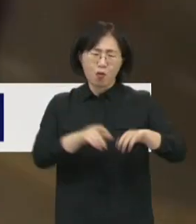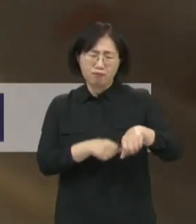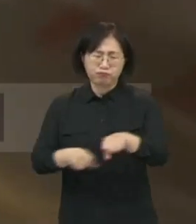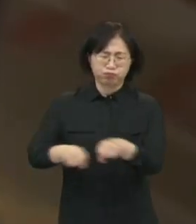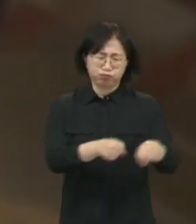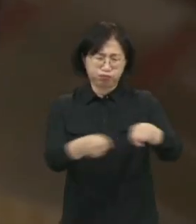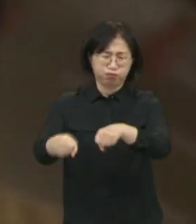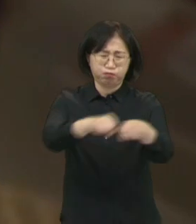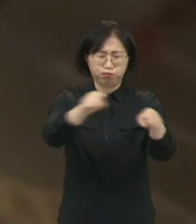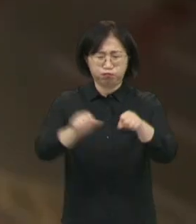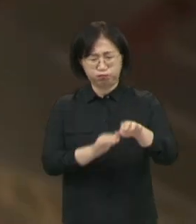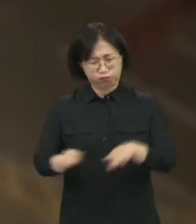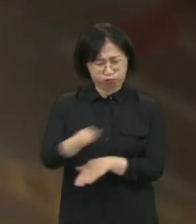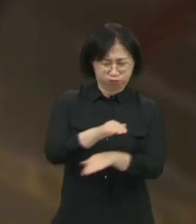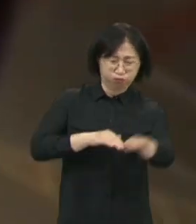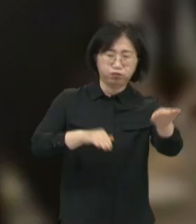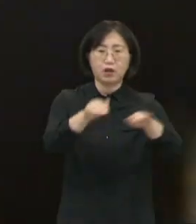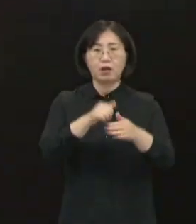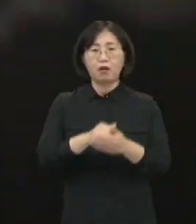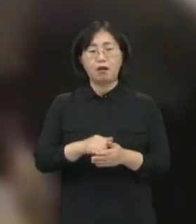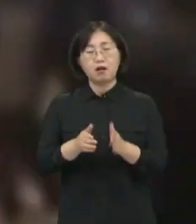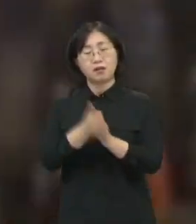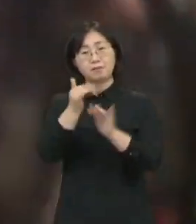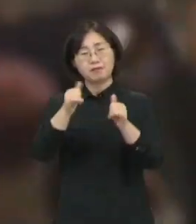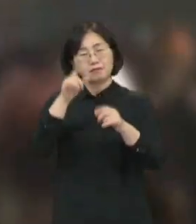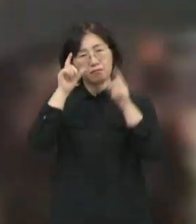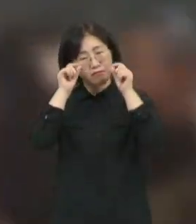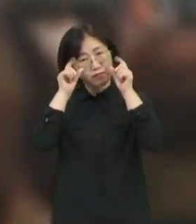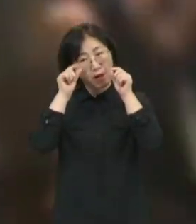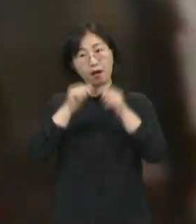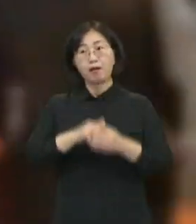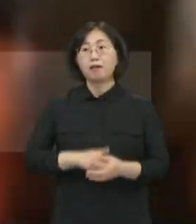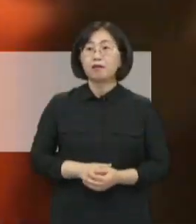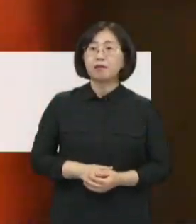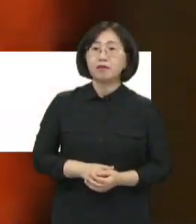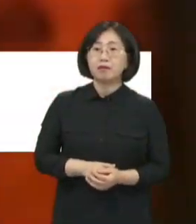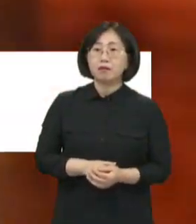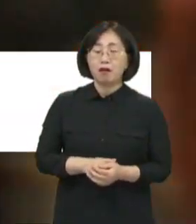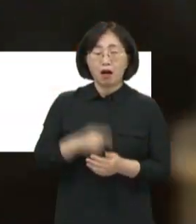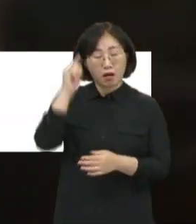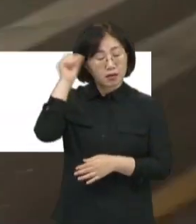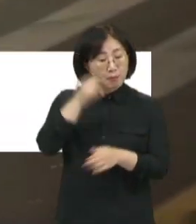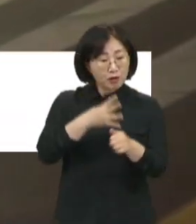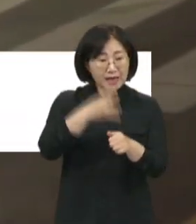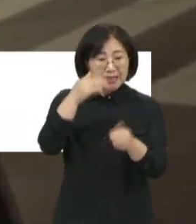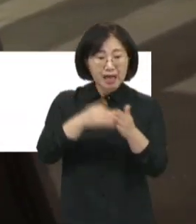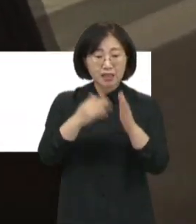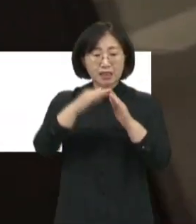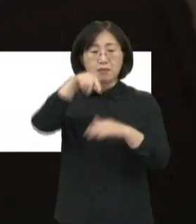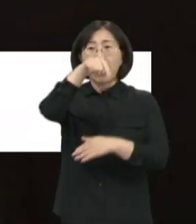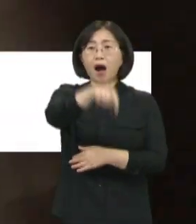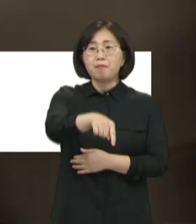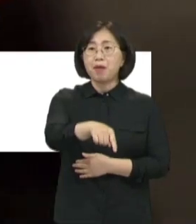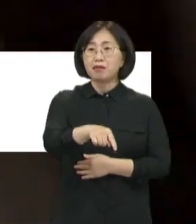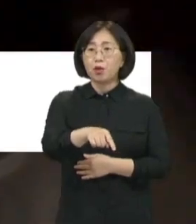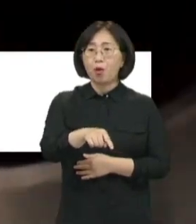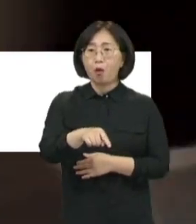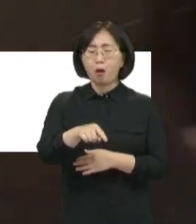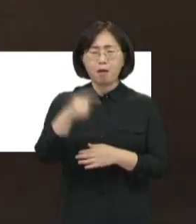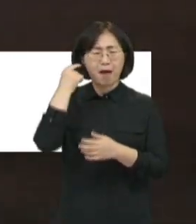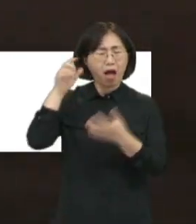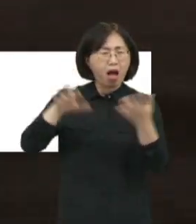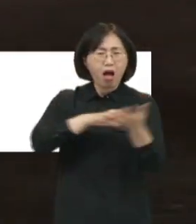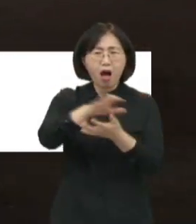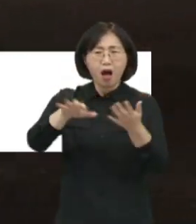벌이면서 시민들은 밤잠을 설쳐했습니다. 새벽 4시 넘어서까지 집 앞에서 쌩난리를 치더라고요.